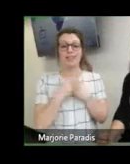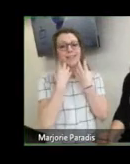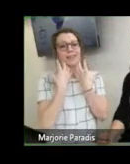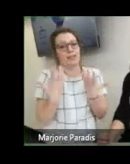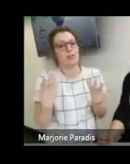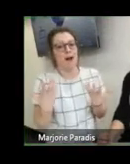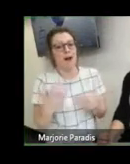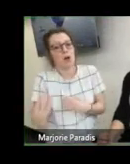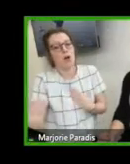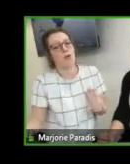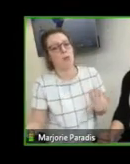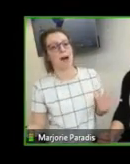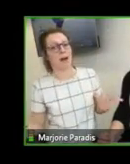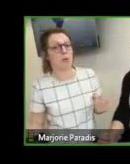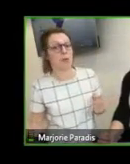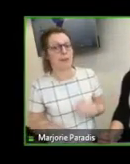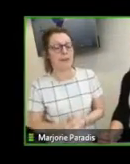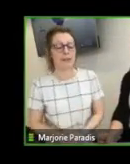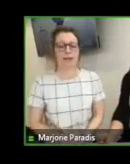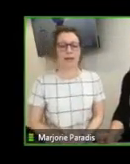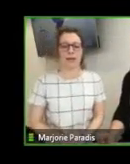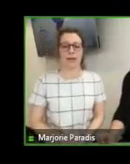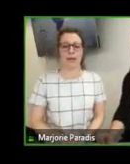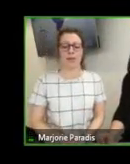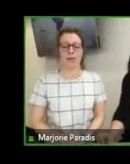et qui était dit par le faux Barack Obama